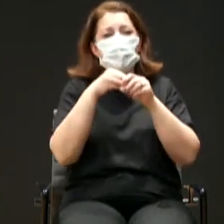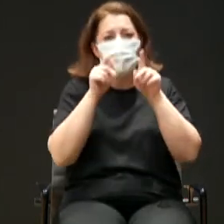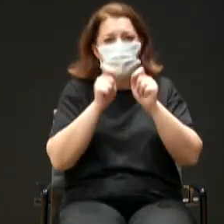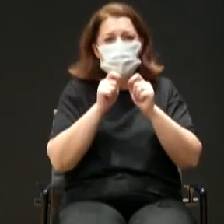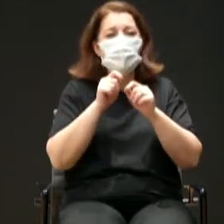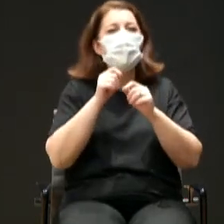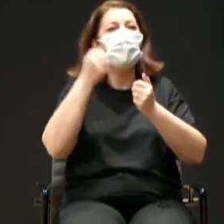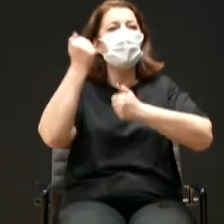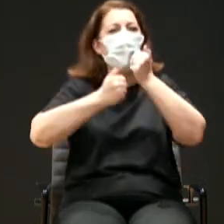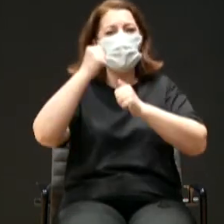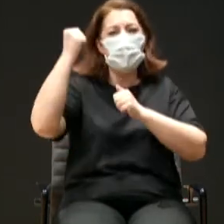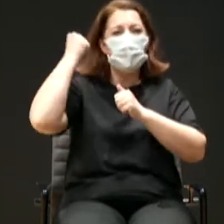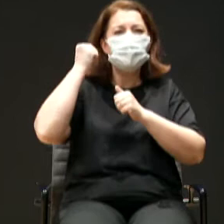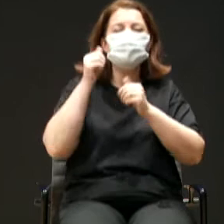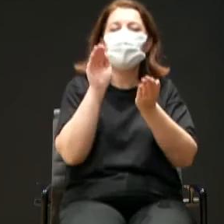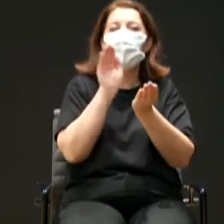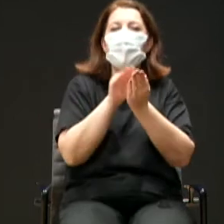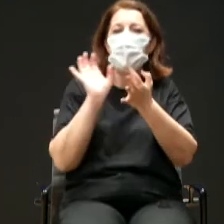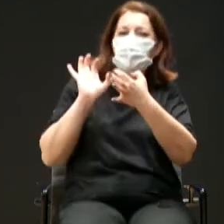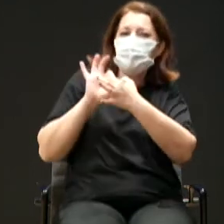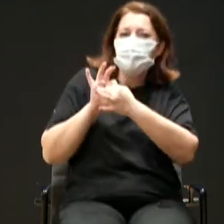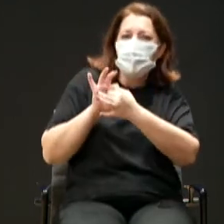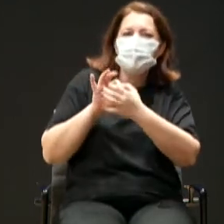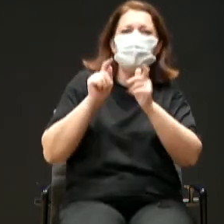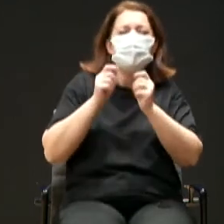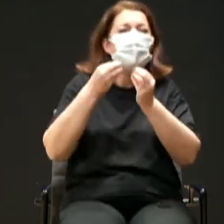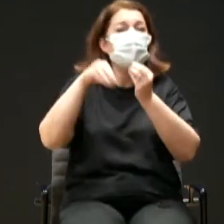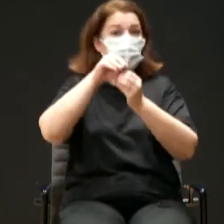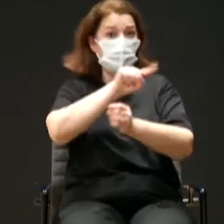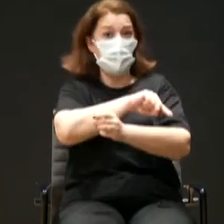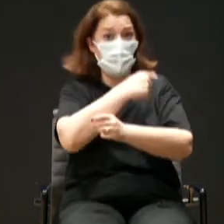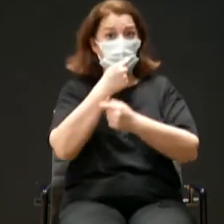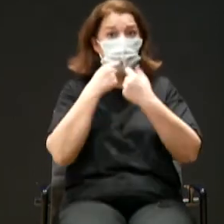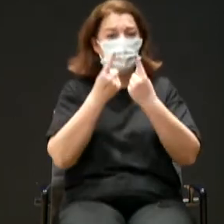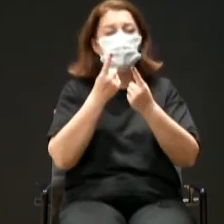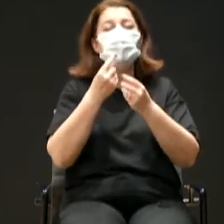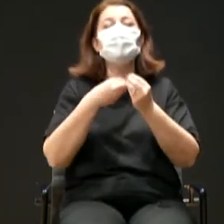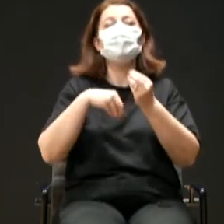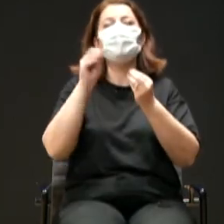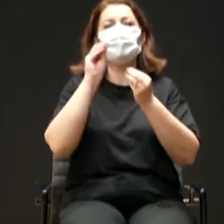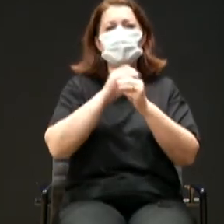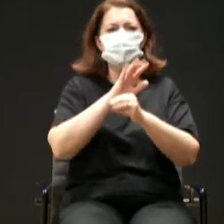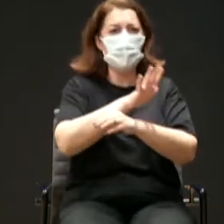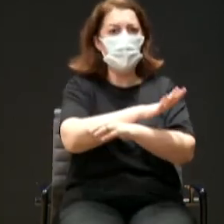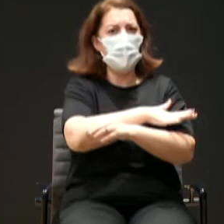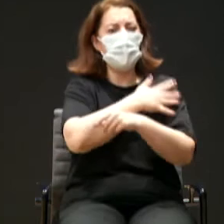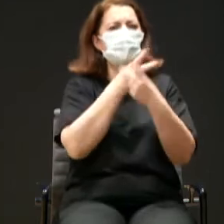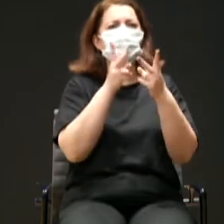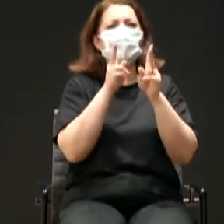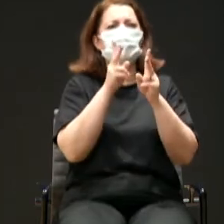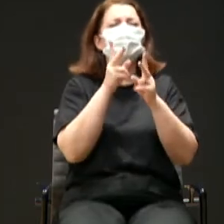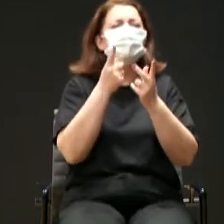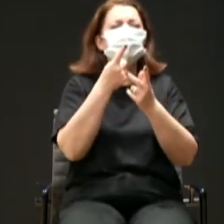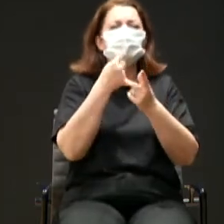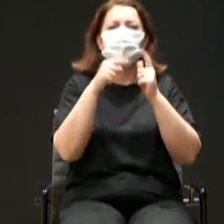köpek bağlayıp sürükleyen caniler, faiz haramdır deyip faizi helalleştiren din